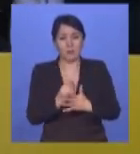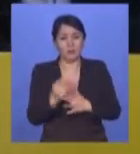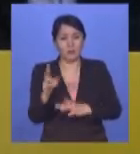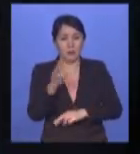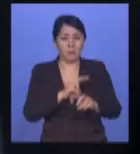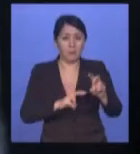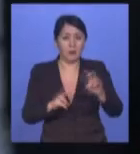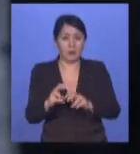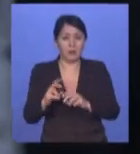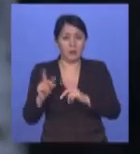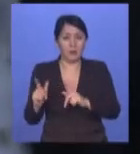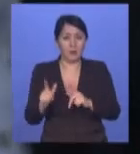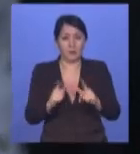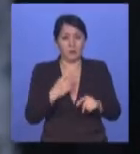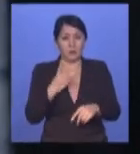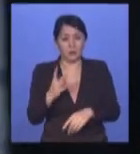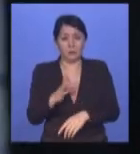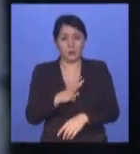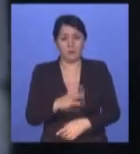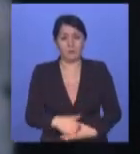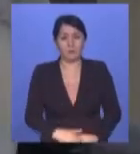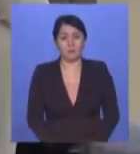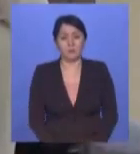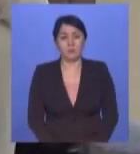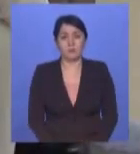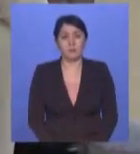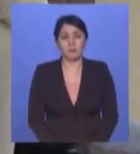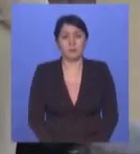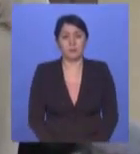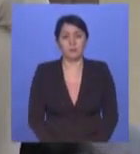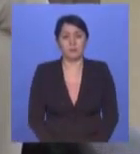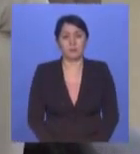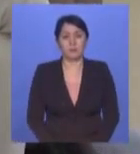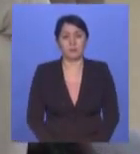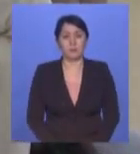зерттеулері мен әзірлемелерін ұсынды. Аслория Абдулла, Жаннұр Бектұрған, жаңалықтар қызметі.